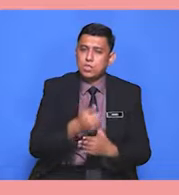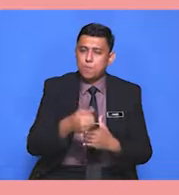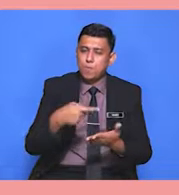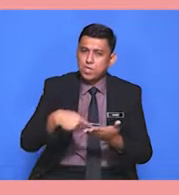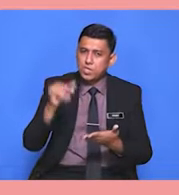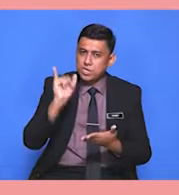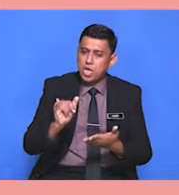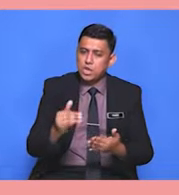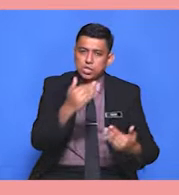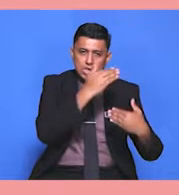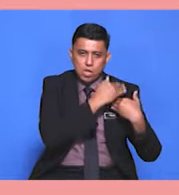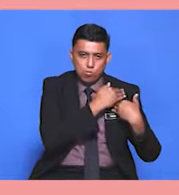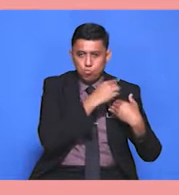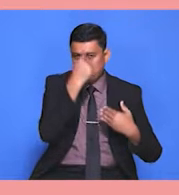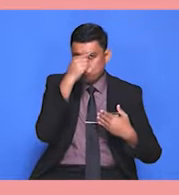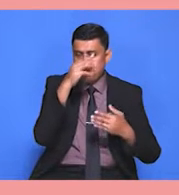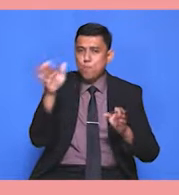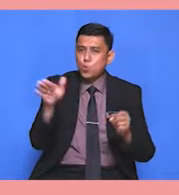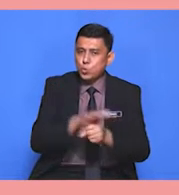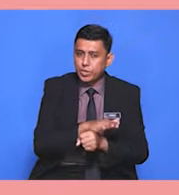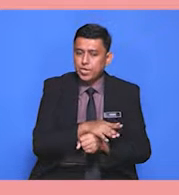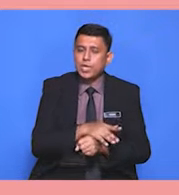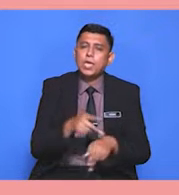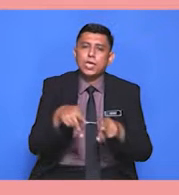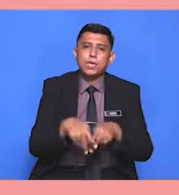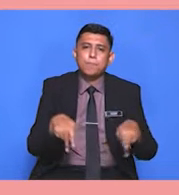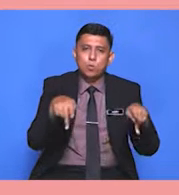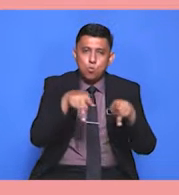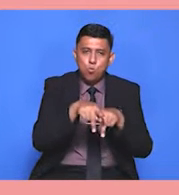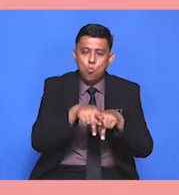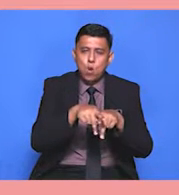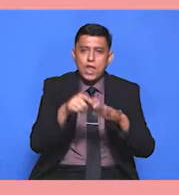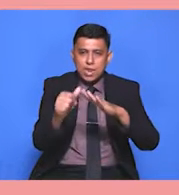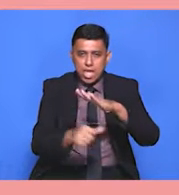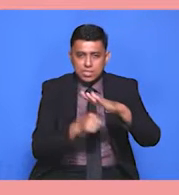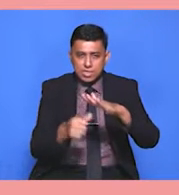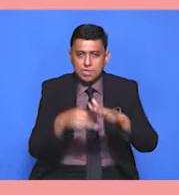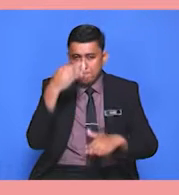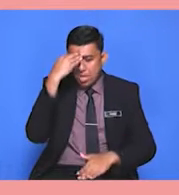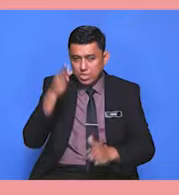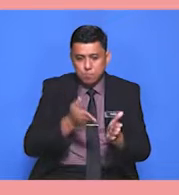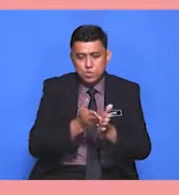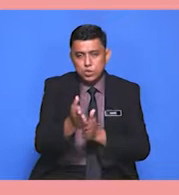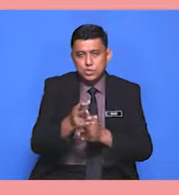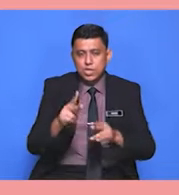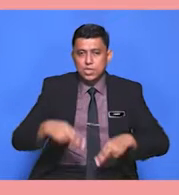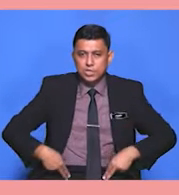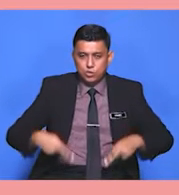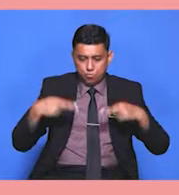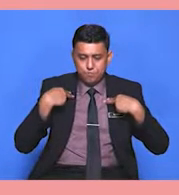memenuhi keperluan asas bagi meneruskan kehidupan.